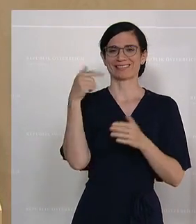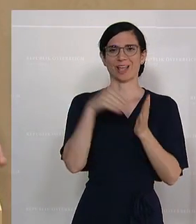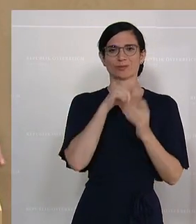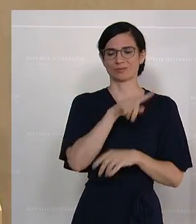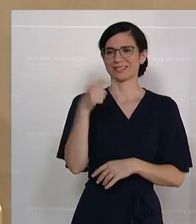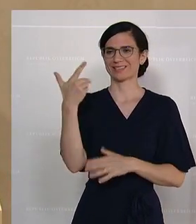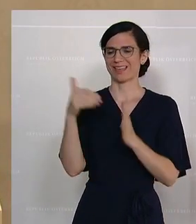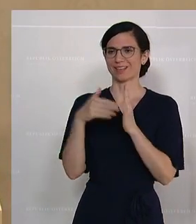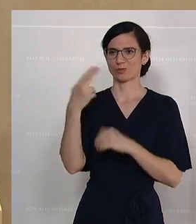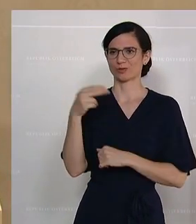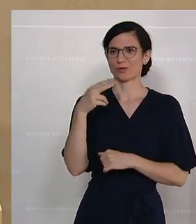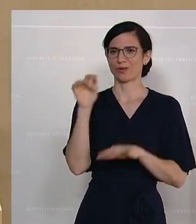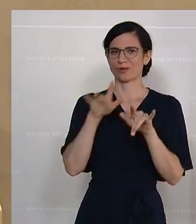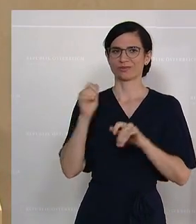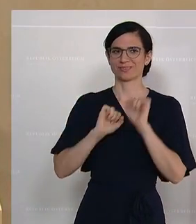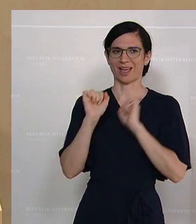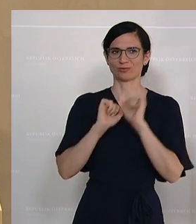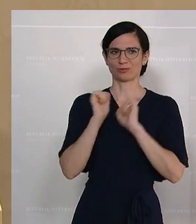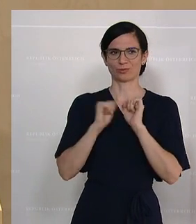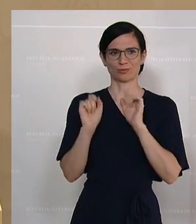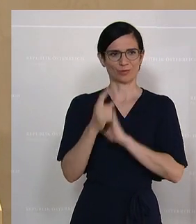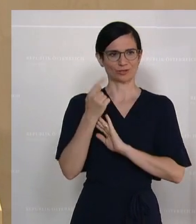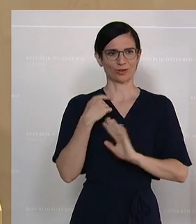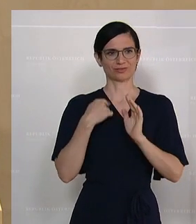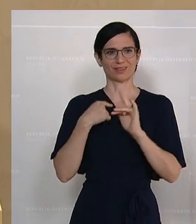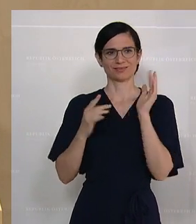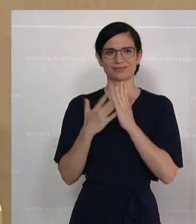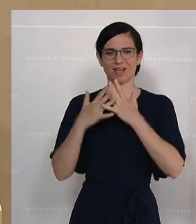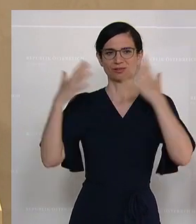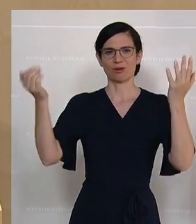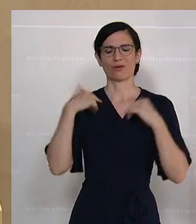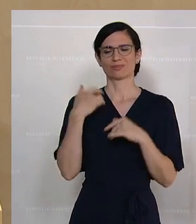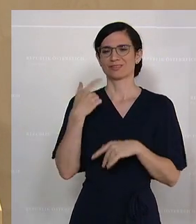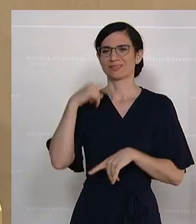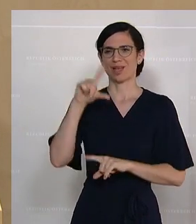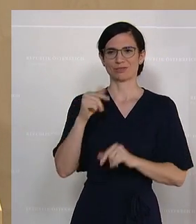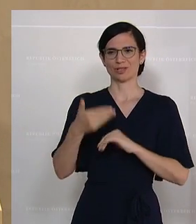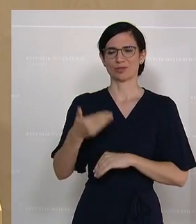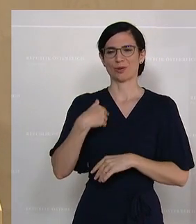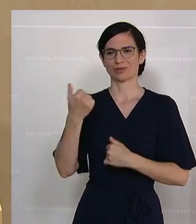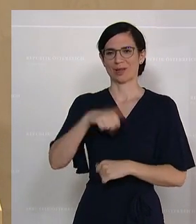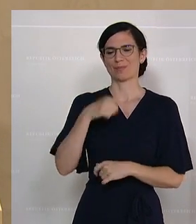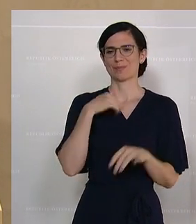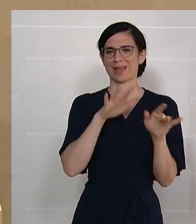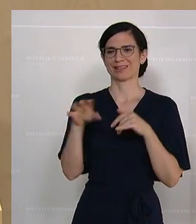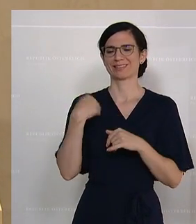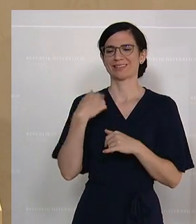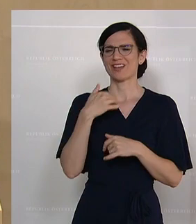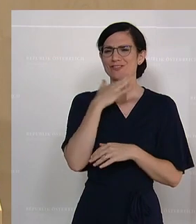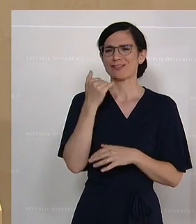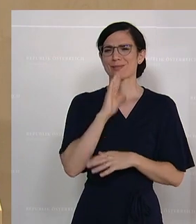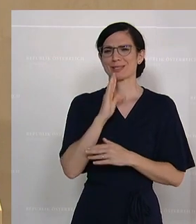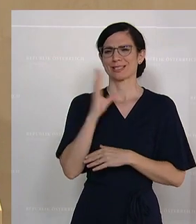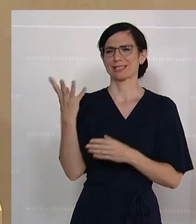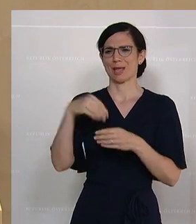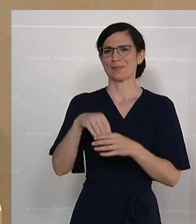dort ist die not am größten dass sie jene die wenig verdienen dass der mindestlohn dabei mit 1500 euro das eben viele hunderttausende pensionistinnen und